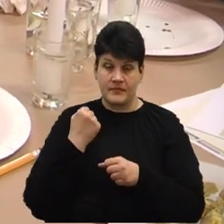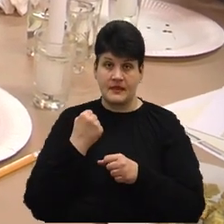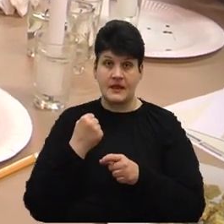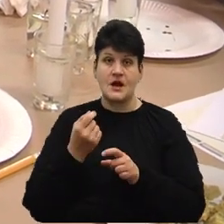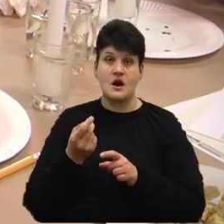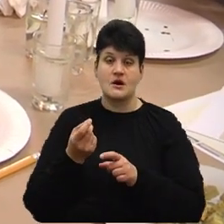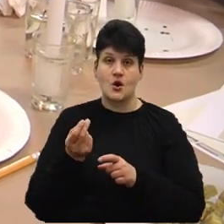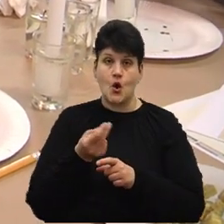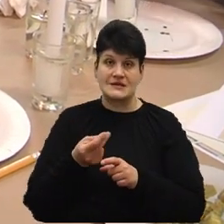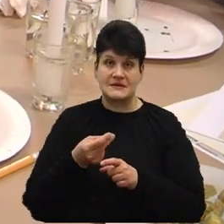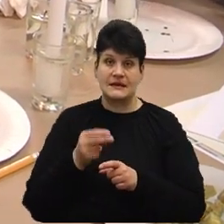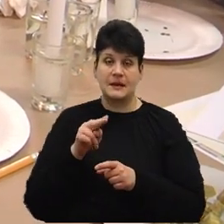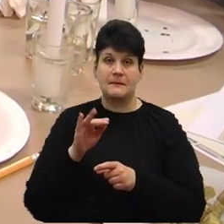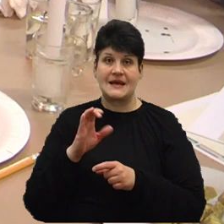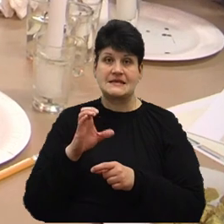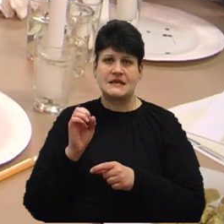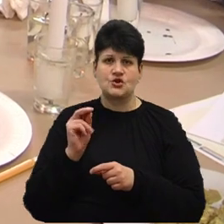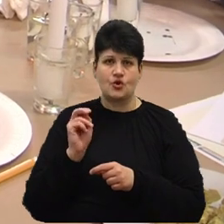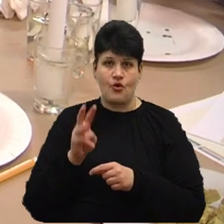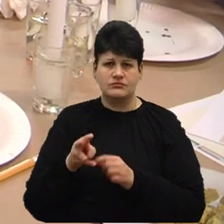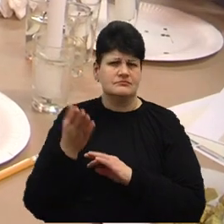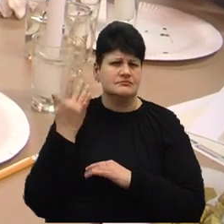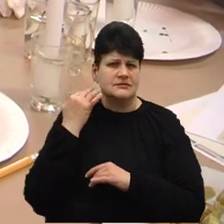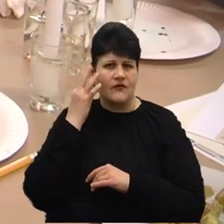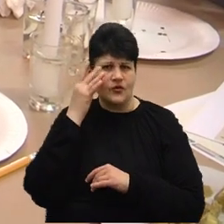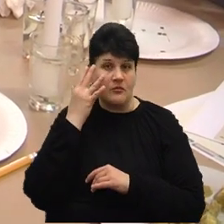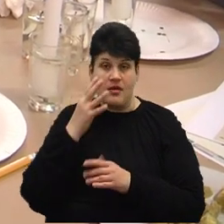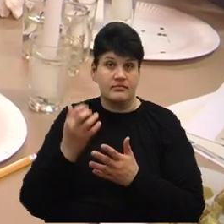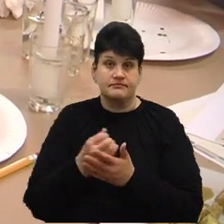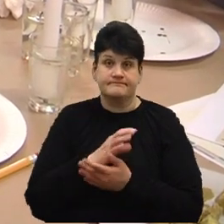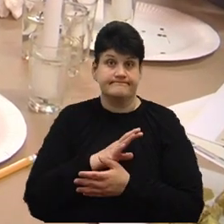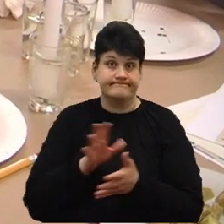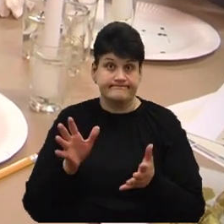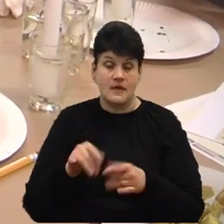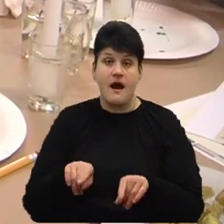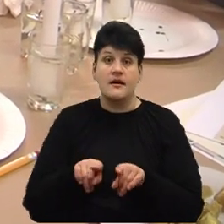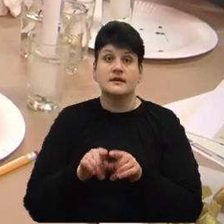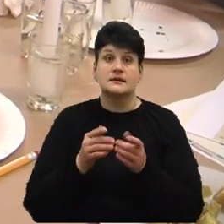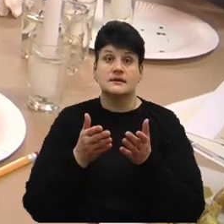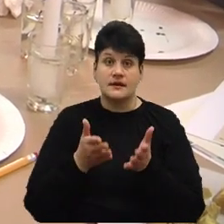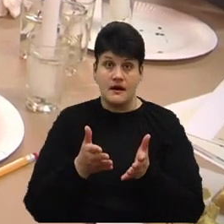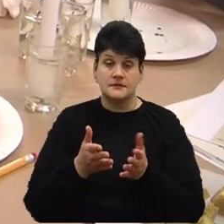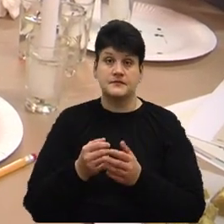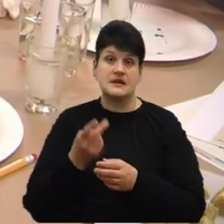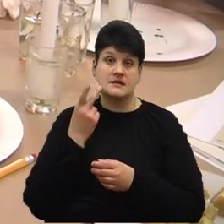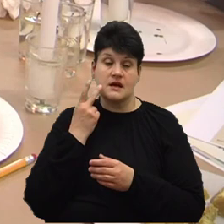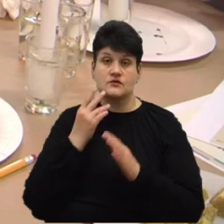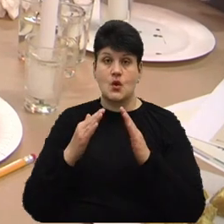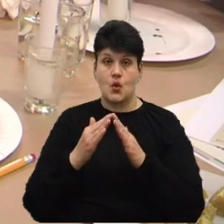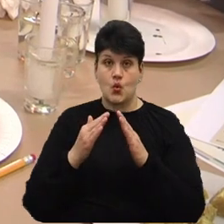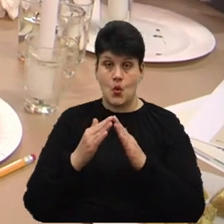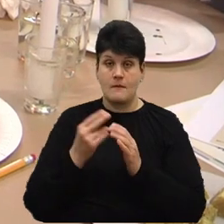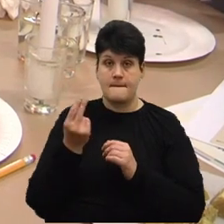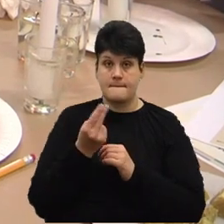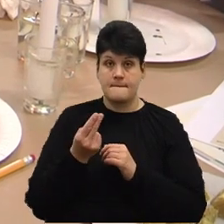писанку я мріяла дуже давно, але якось все не виходило. А так, зазвичай, вдома ми фарбували